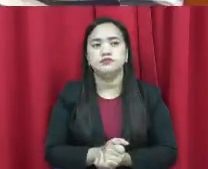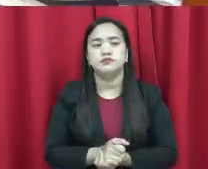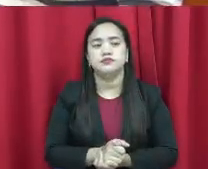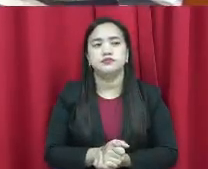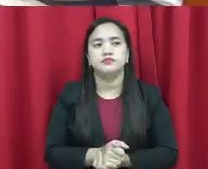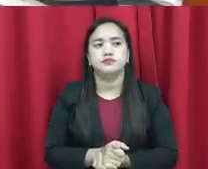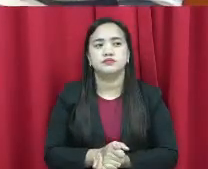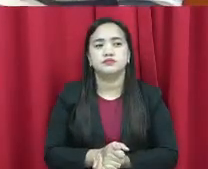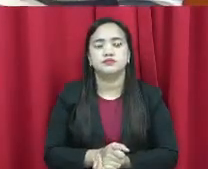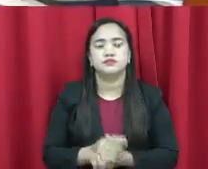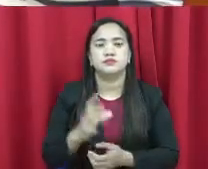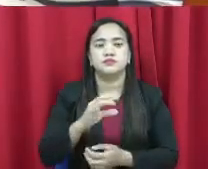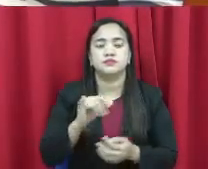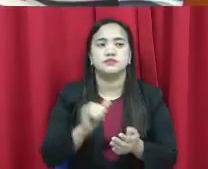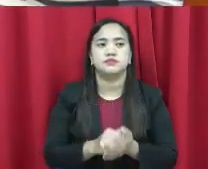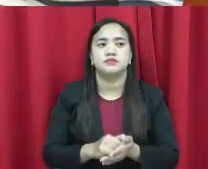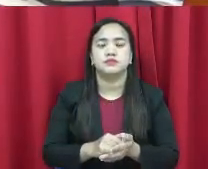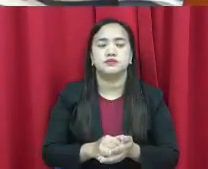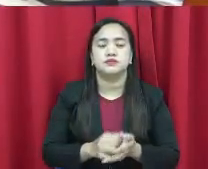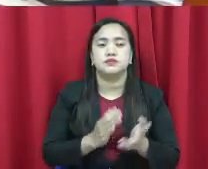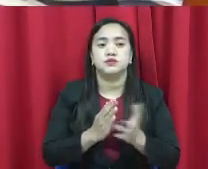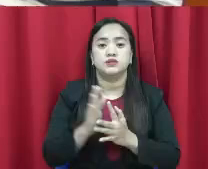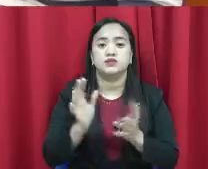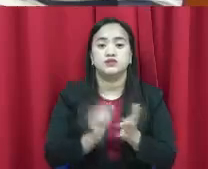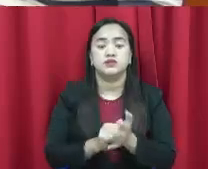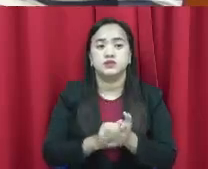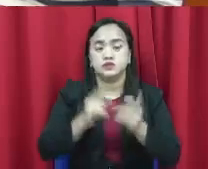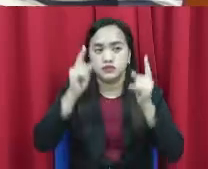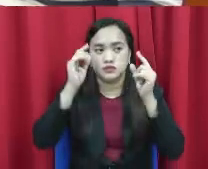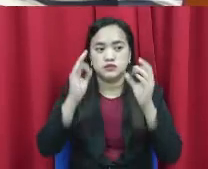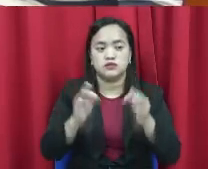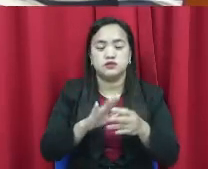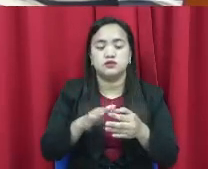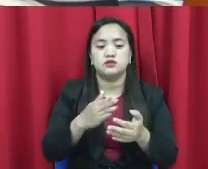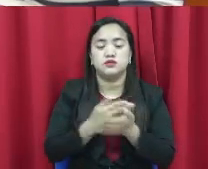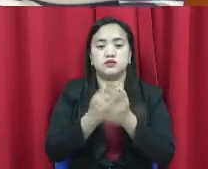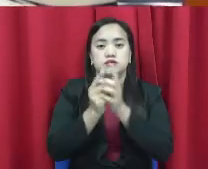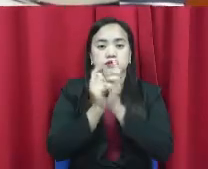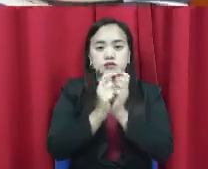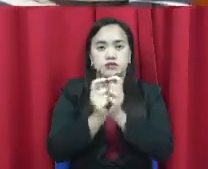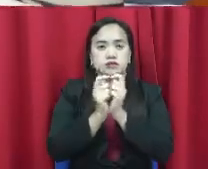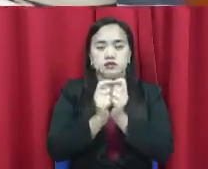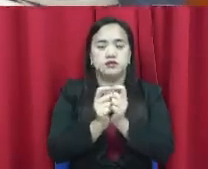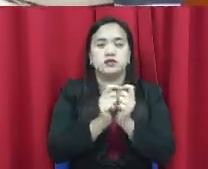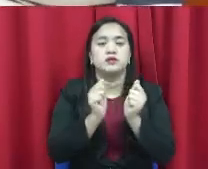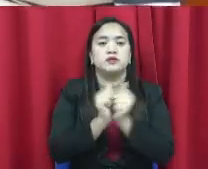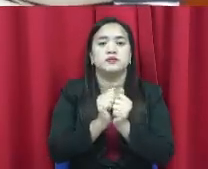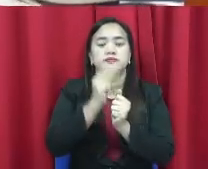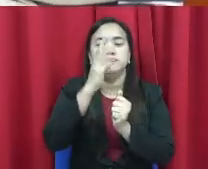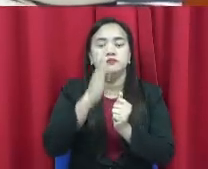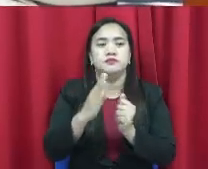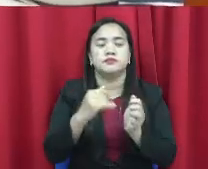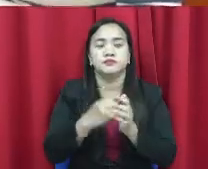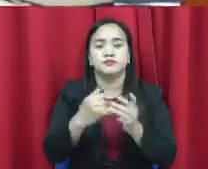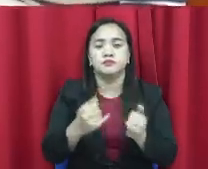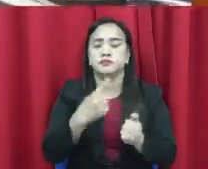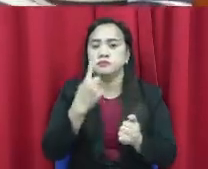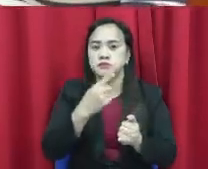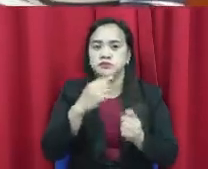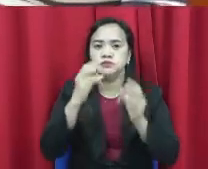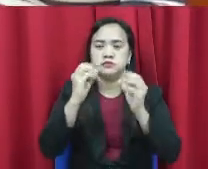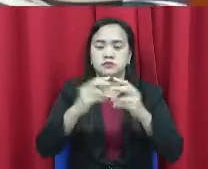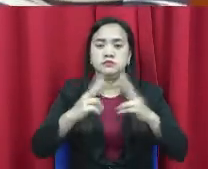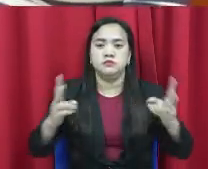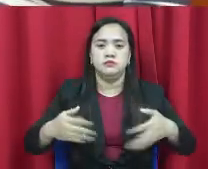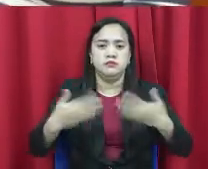kti doon sa ginawa m desisyon Kasama ba doon ang Diyos ang Diyos ba ang Nal ang natutuwa